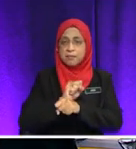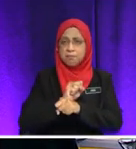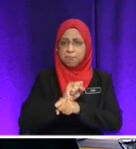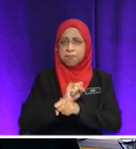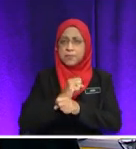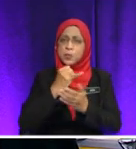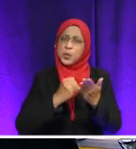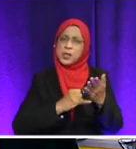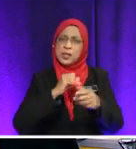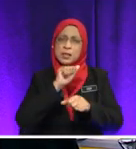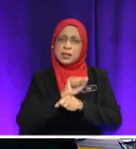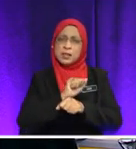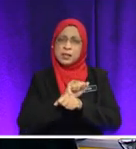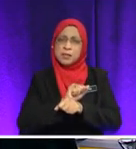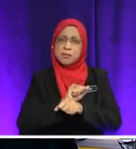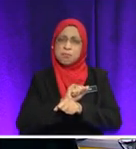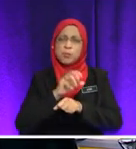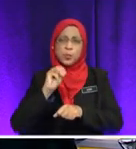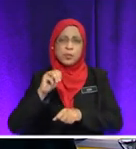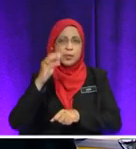kerja ini kemudian